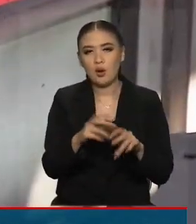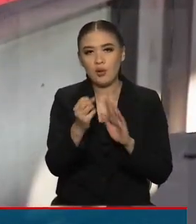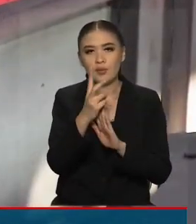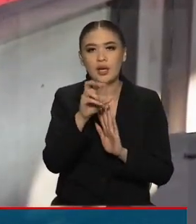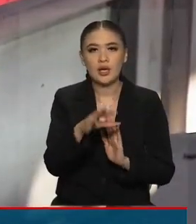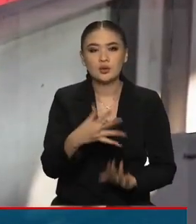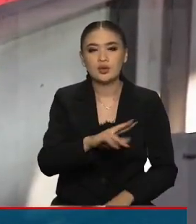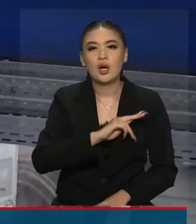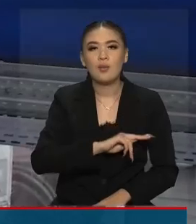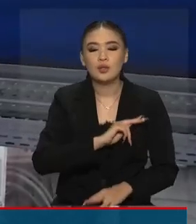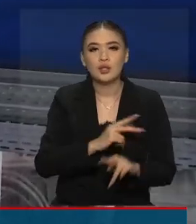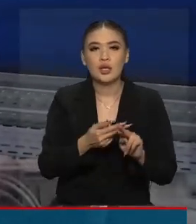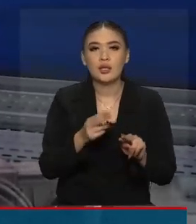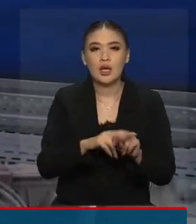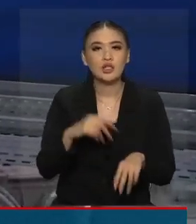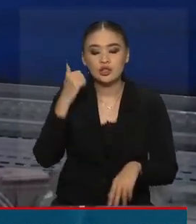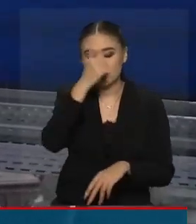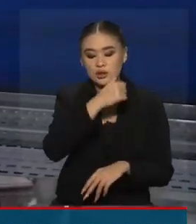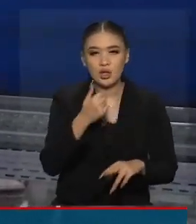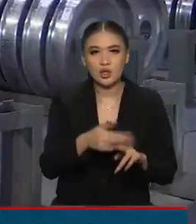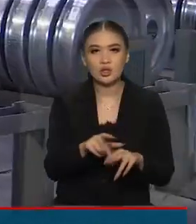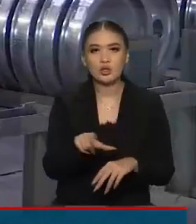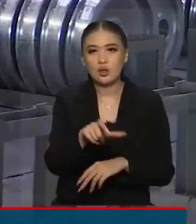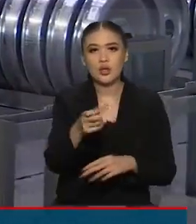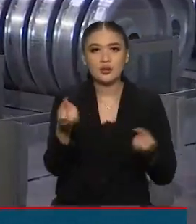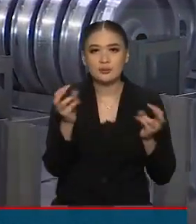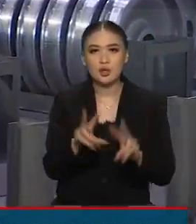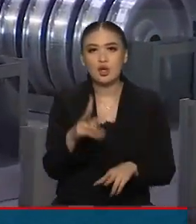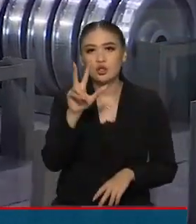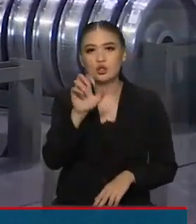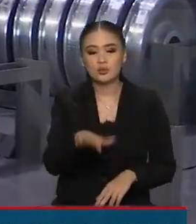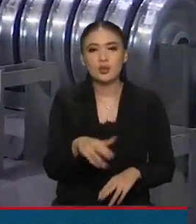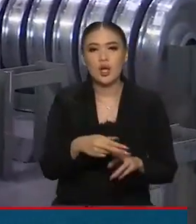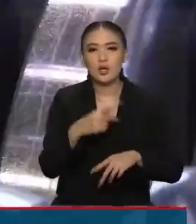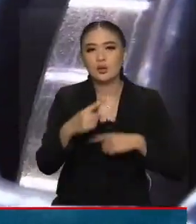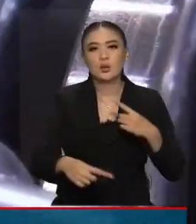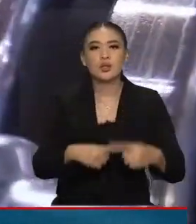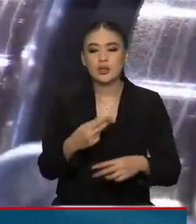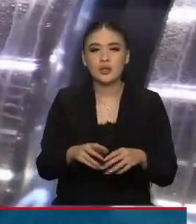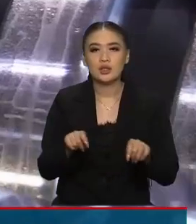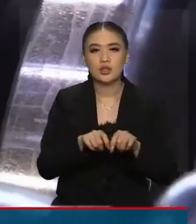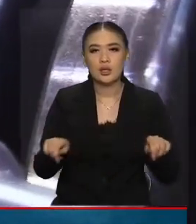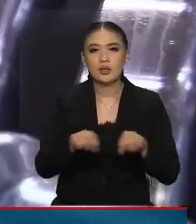өнімдерінің Қазақстанда баламасы жоқ. Мұнда жылына шойын жолға арналған 300 мың дөңгелек шығарылады.